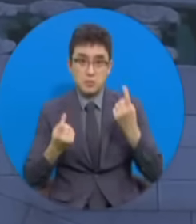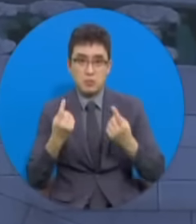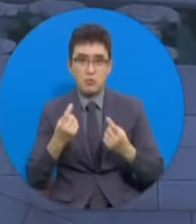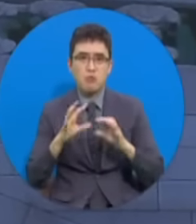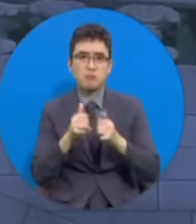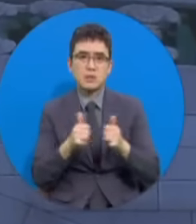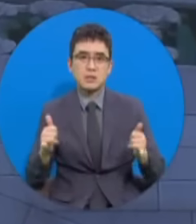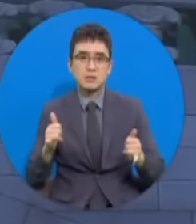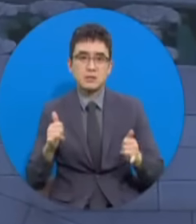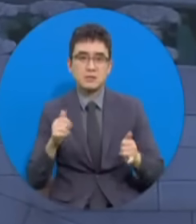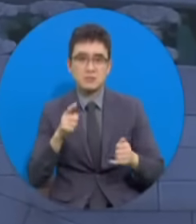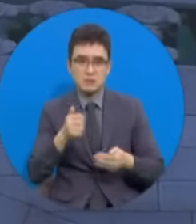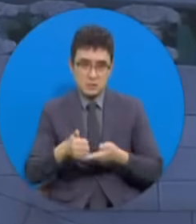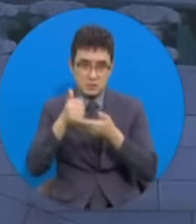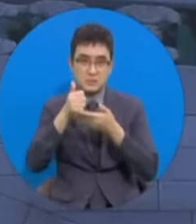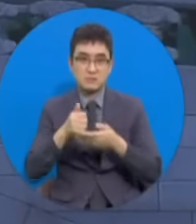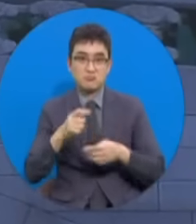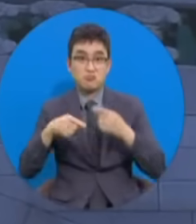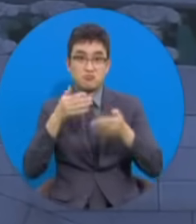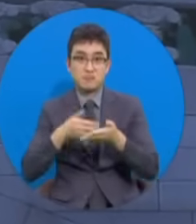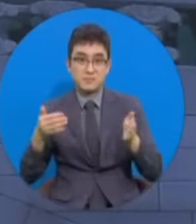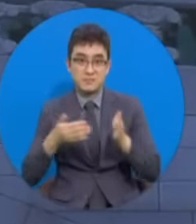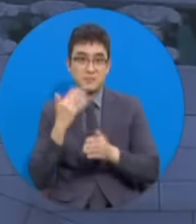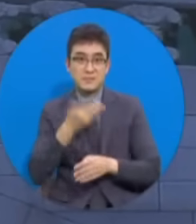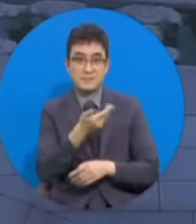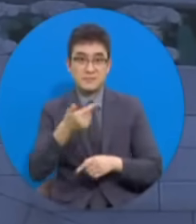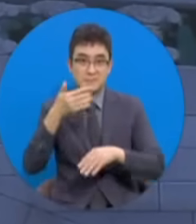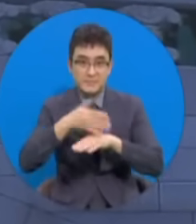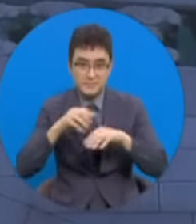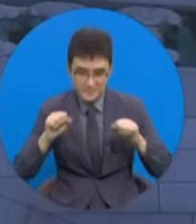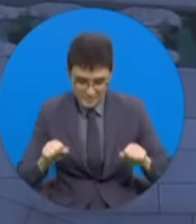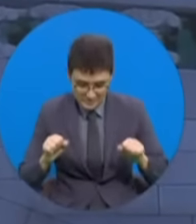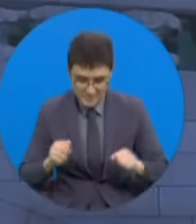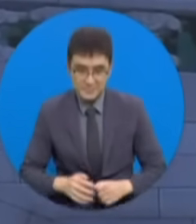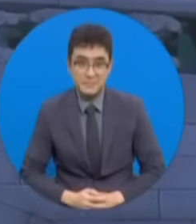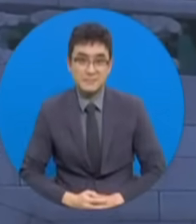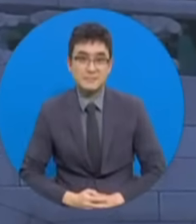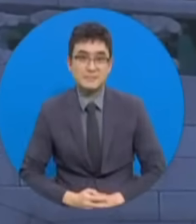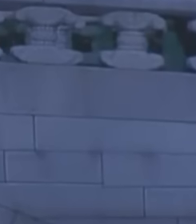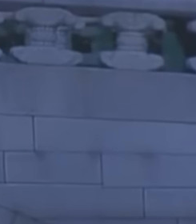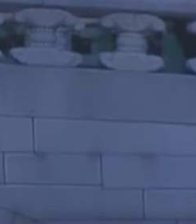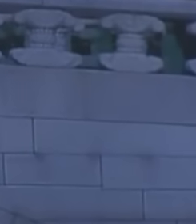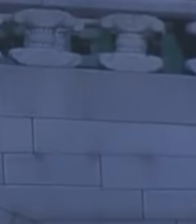생각이 듭니다. 저희들은 60초 광고 보고 돌아오겠습니다. 잠시 후 뵙죠.